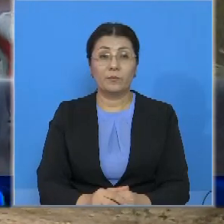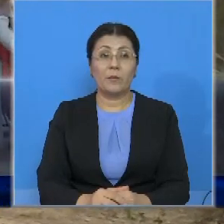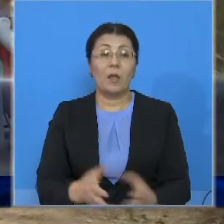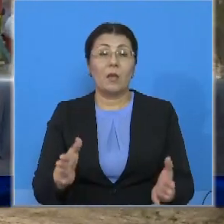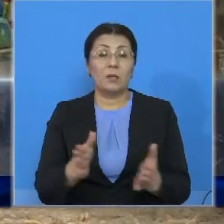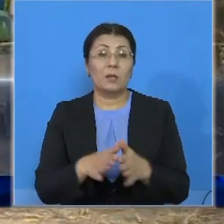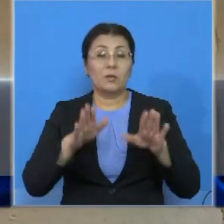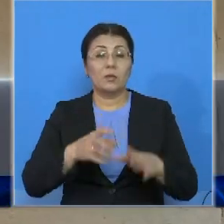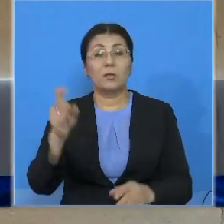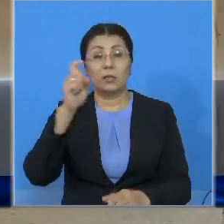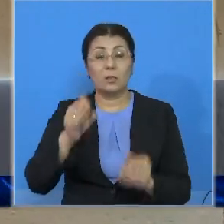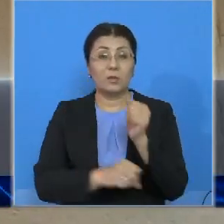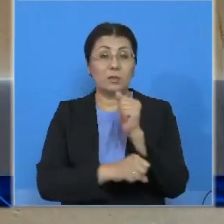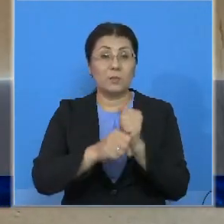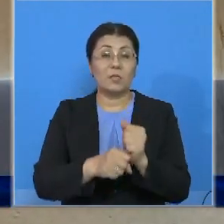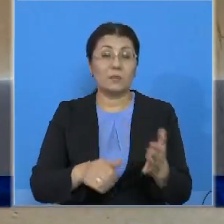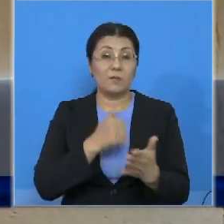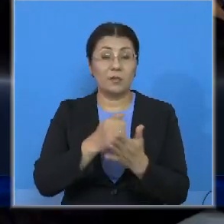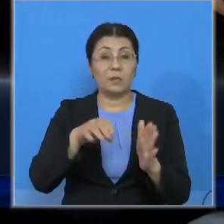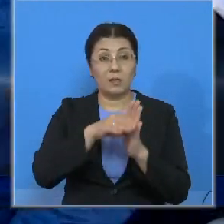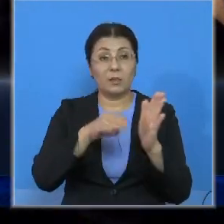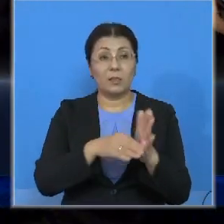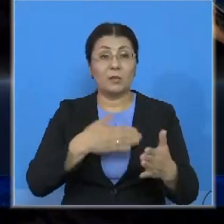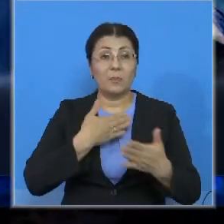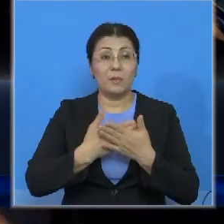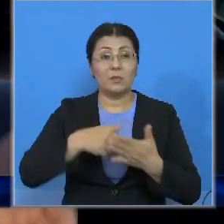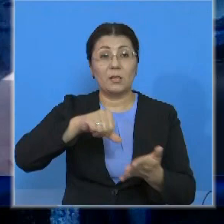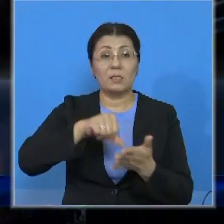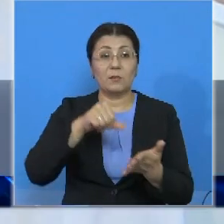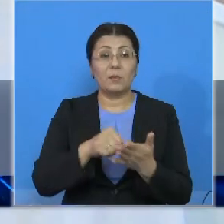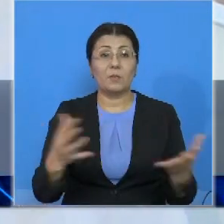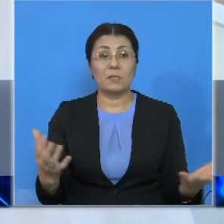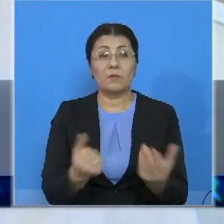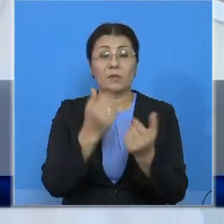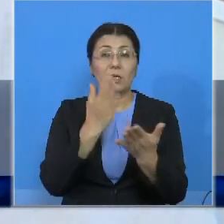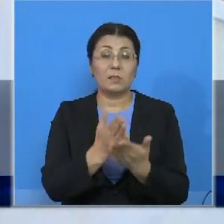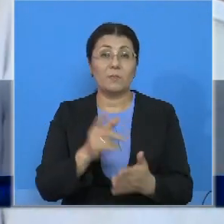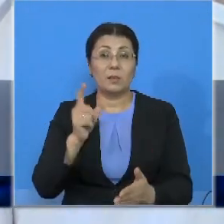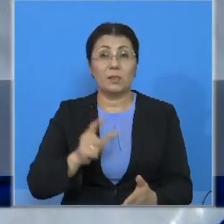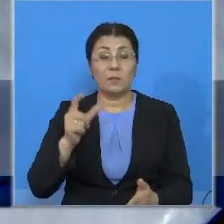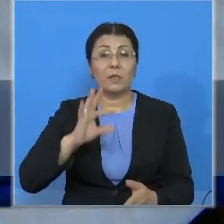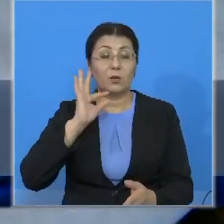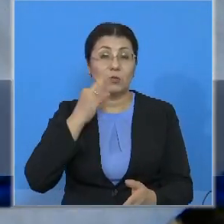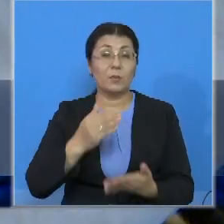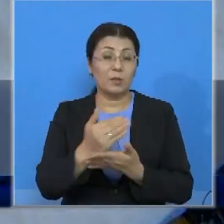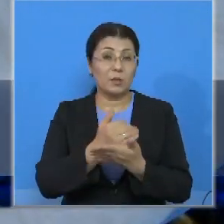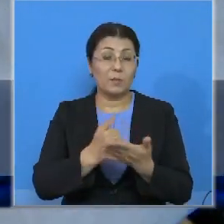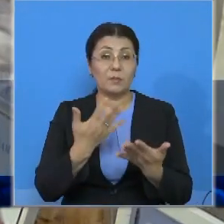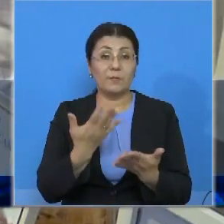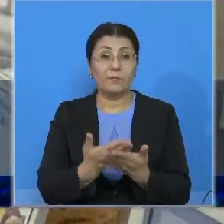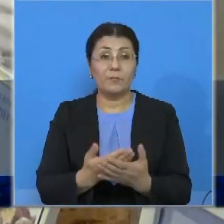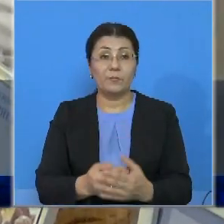Әрине жергілікті шаруалар мемлекеттік бағдарламаға белсенді қатысып келеді. Қаржылай қолдауға ие болған олар биылғы күзде үлкен табысқа жетіп